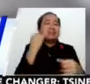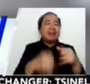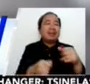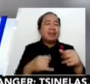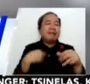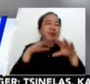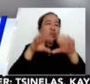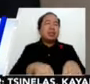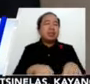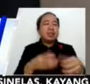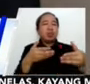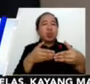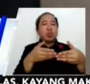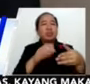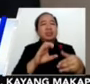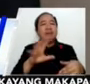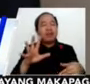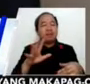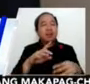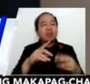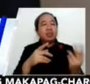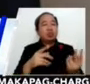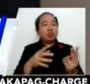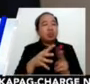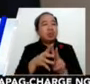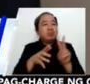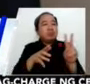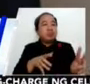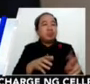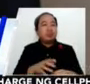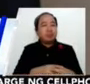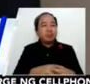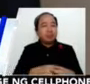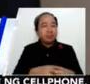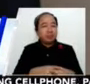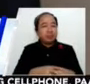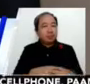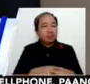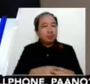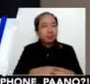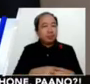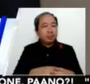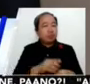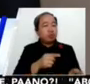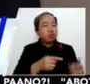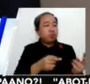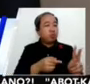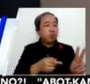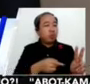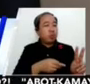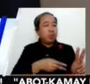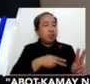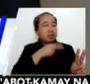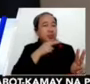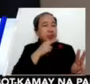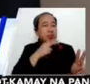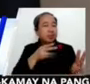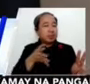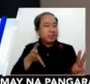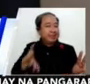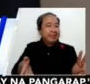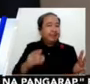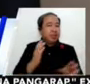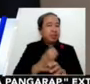ang mga kabataan. Iniwanan po ng mga kabataan yung ng mga suspect natin yung niwanan po ng mga suspect natin yung